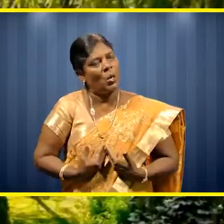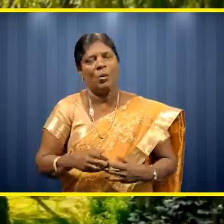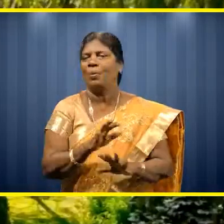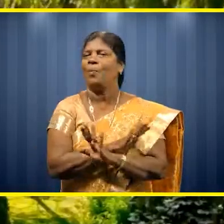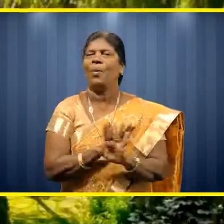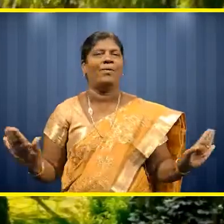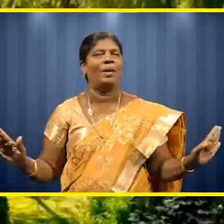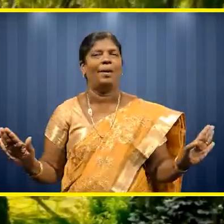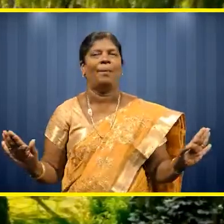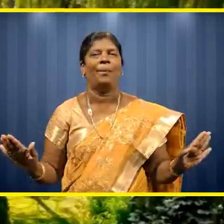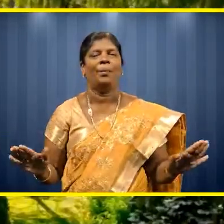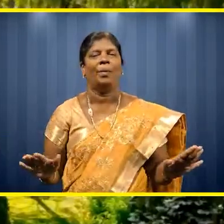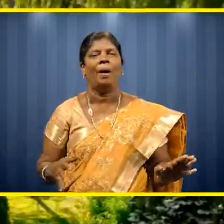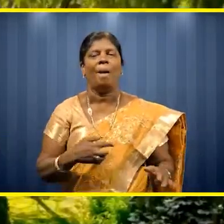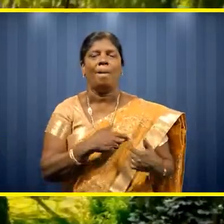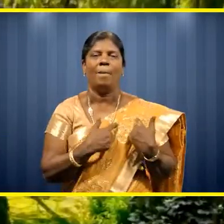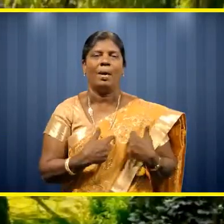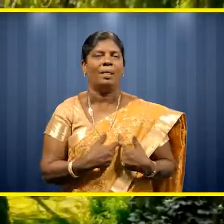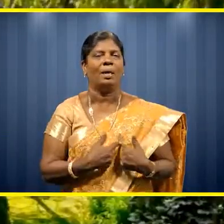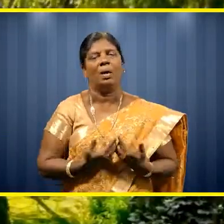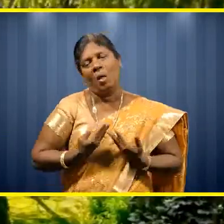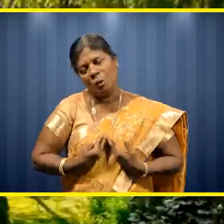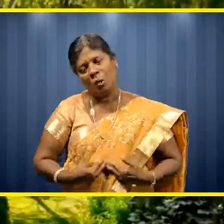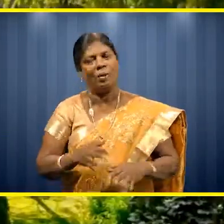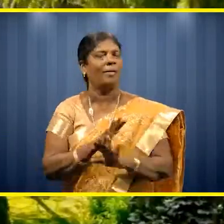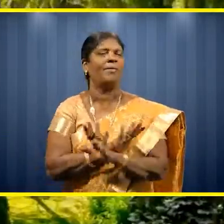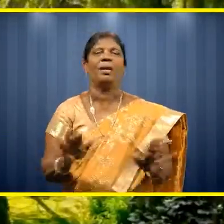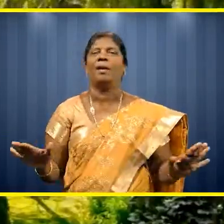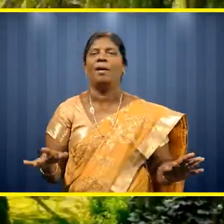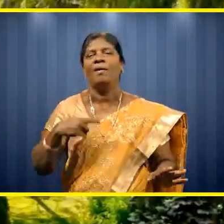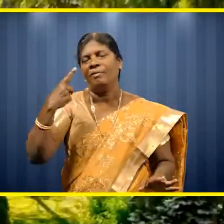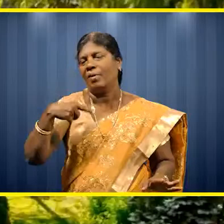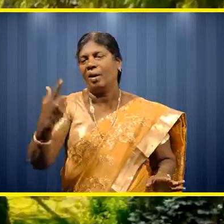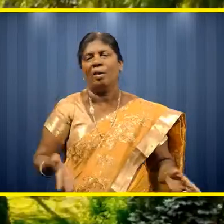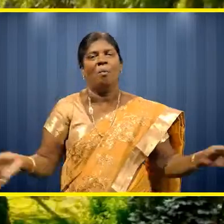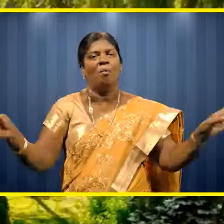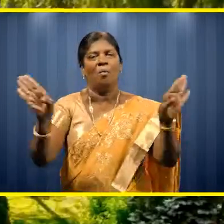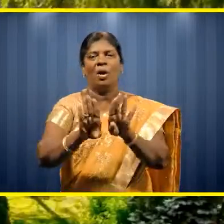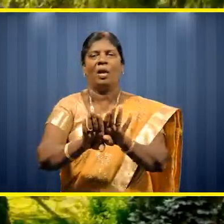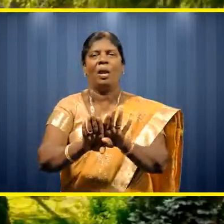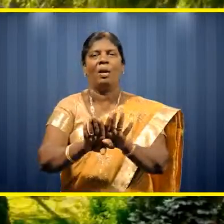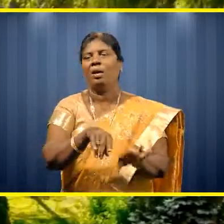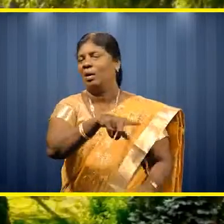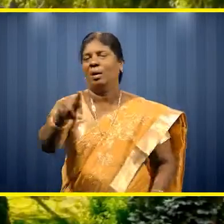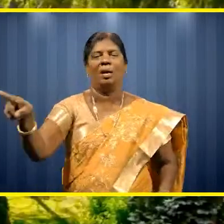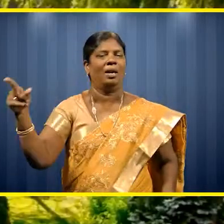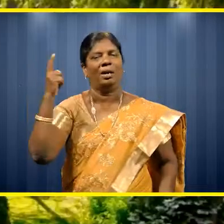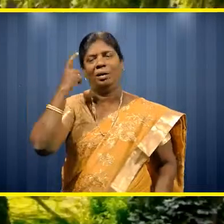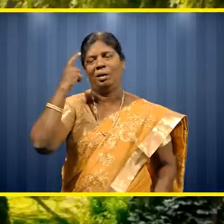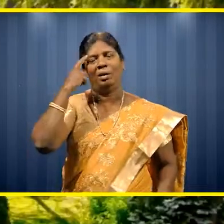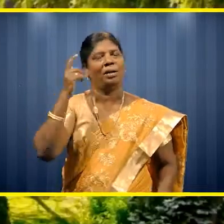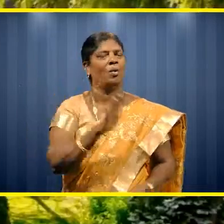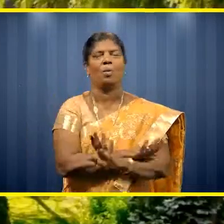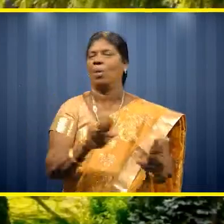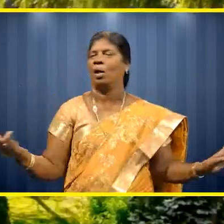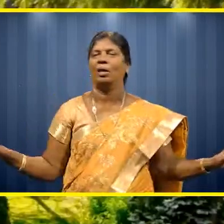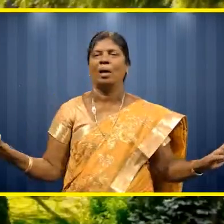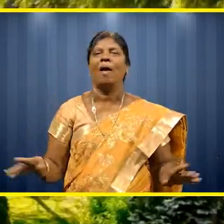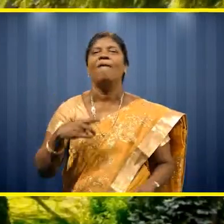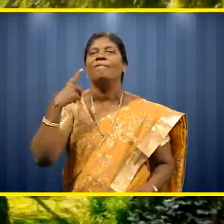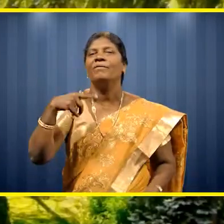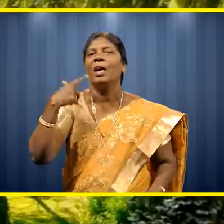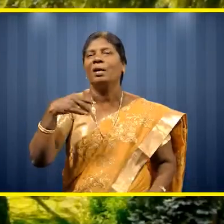முடியும். சோர்ந்து போகாதீர்கள், மனம் தளராதீர்கள், வாழ்க்கையை முடித்து கொள்ளவிடலாம் என்றெல்லாம் நீங்கள்